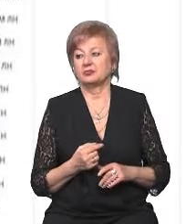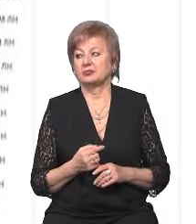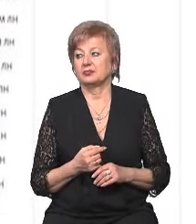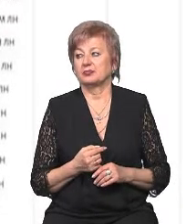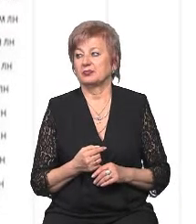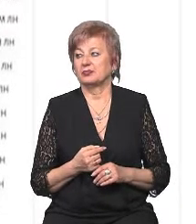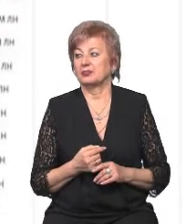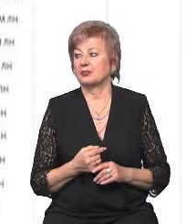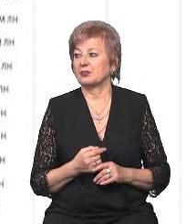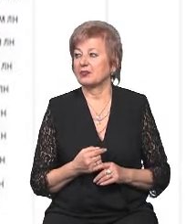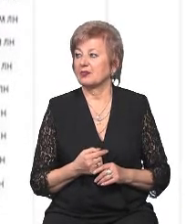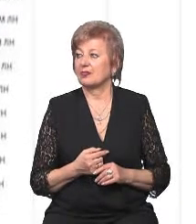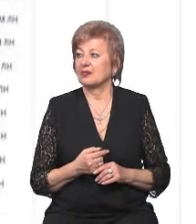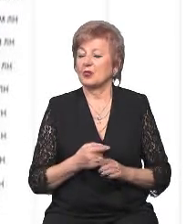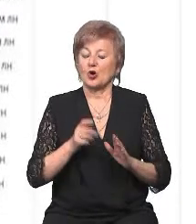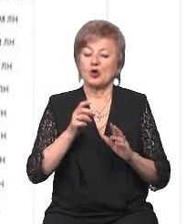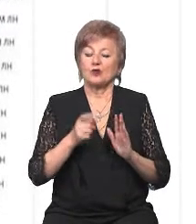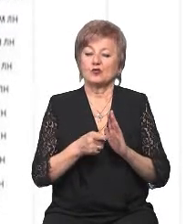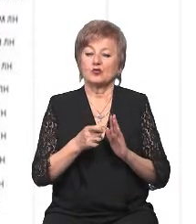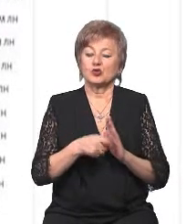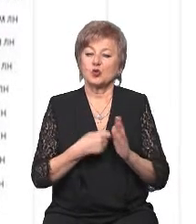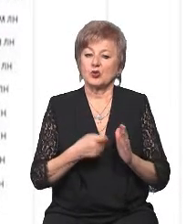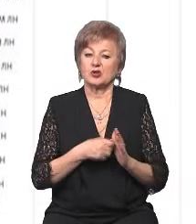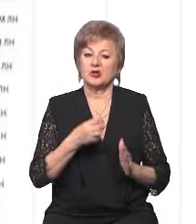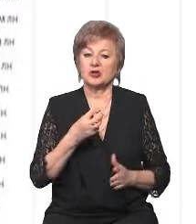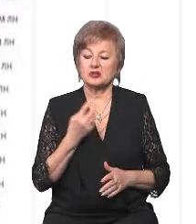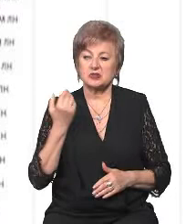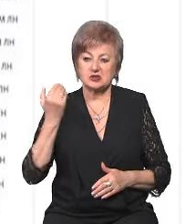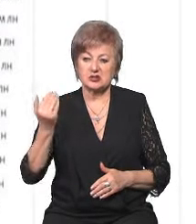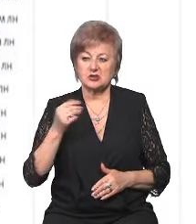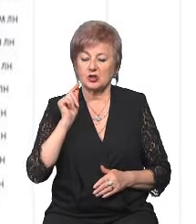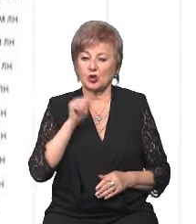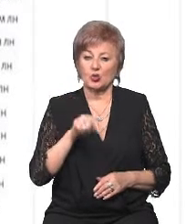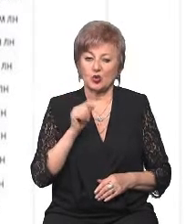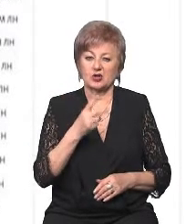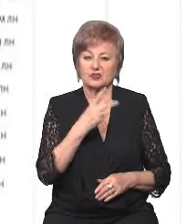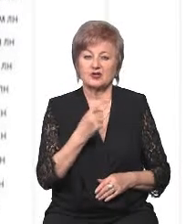По суть, задніх днів Донецька 31,88, Луганська